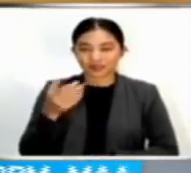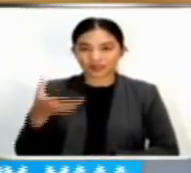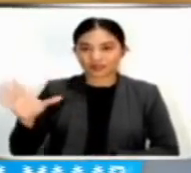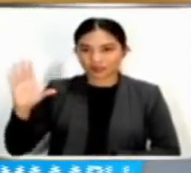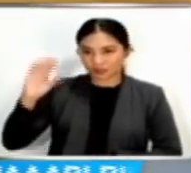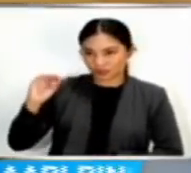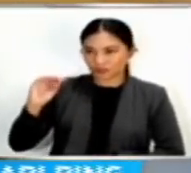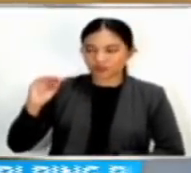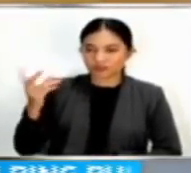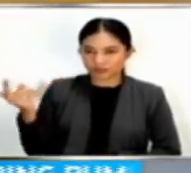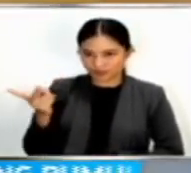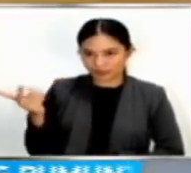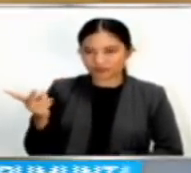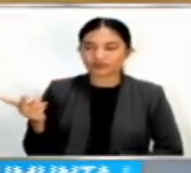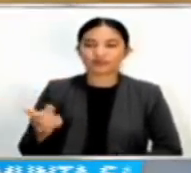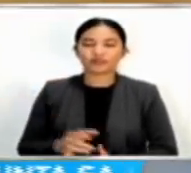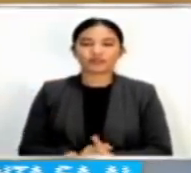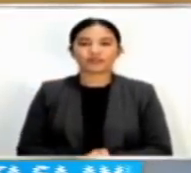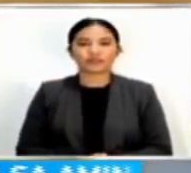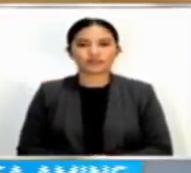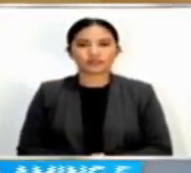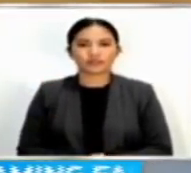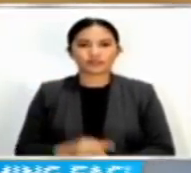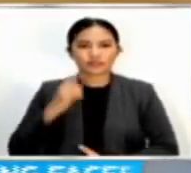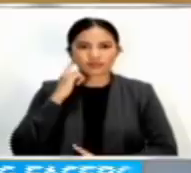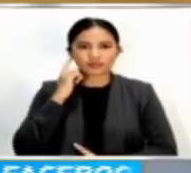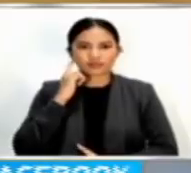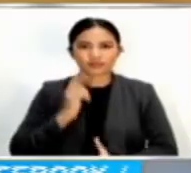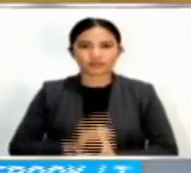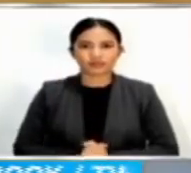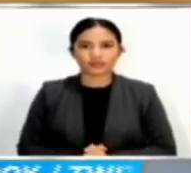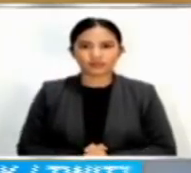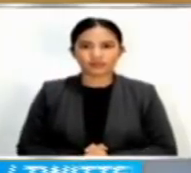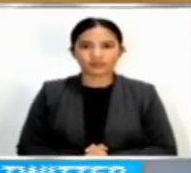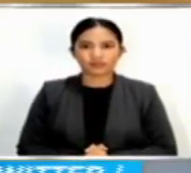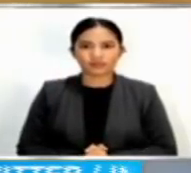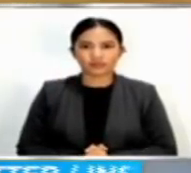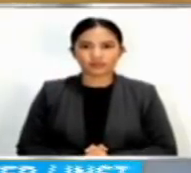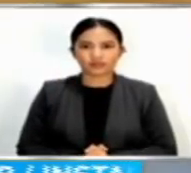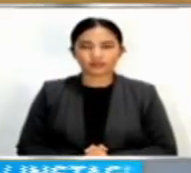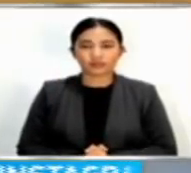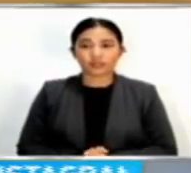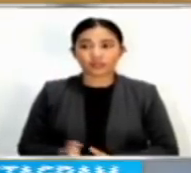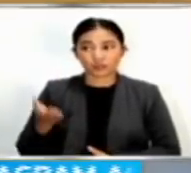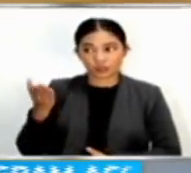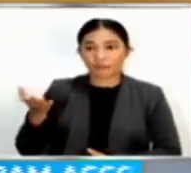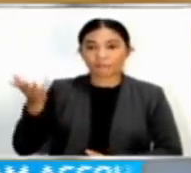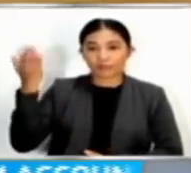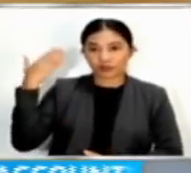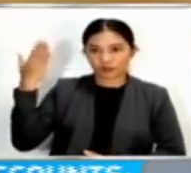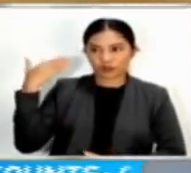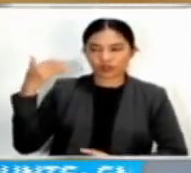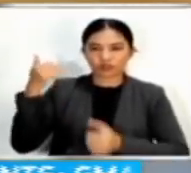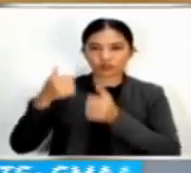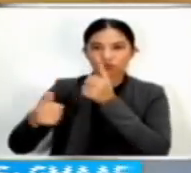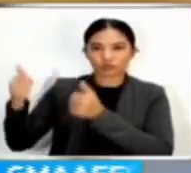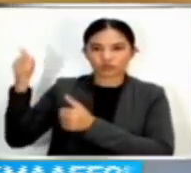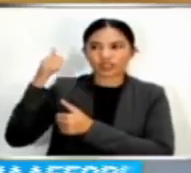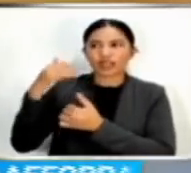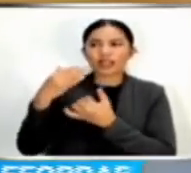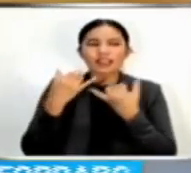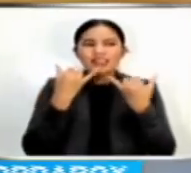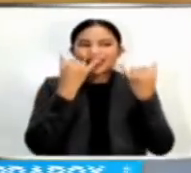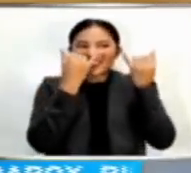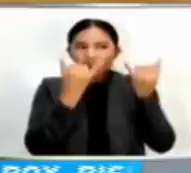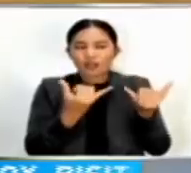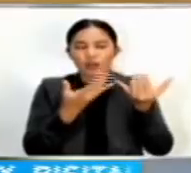sa inyo, Rafi Tima. Opo. Bilang ho dating opisyal, makikikamusta lamang ho kami sa inyong tingin.